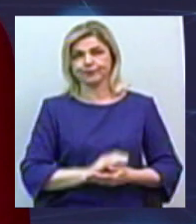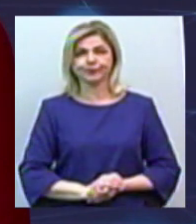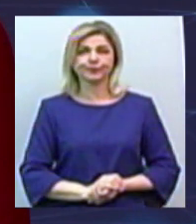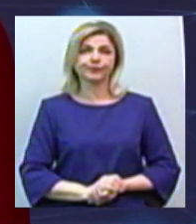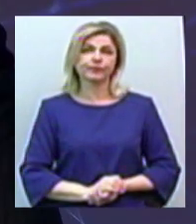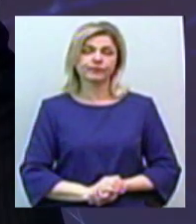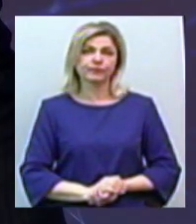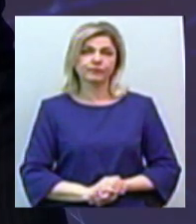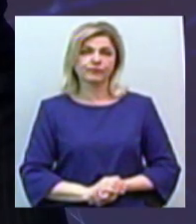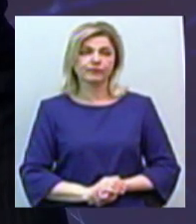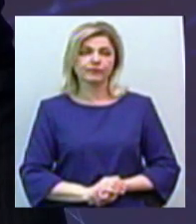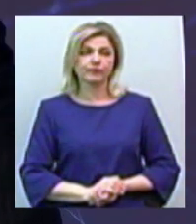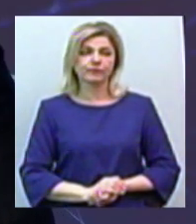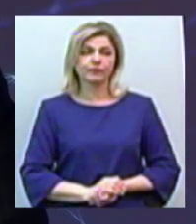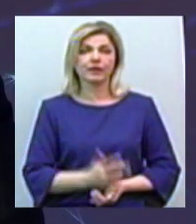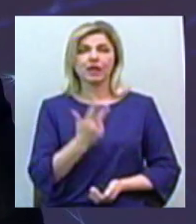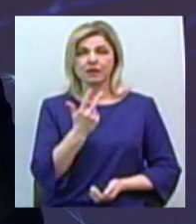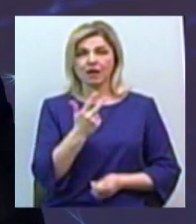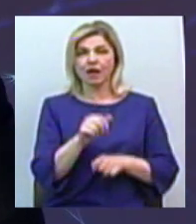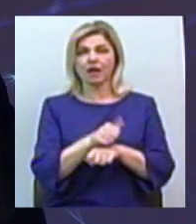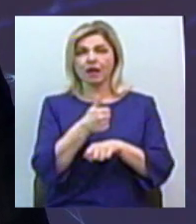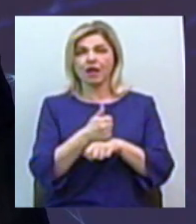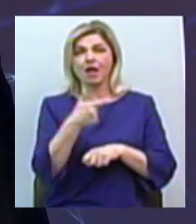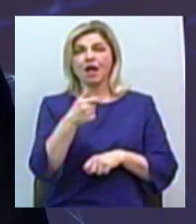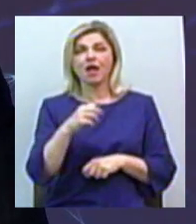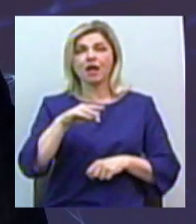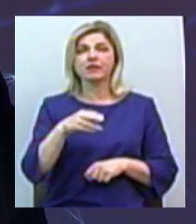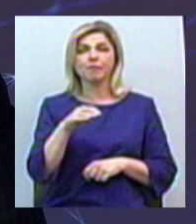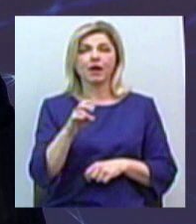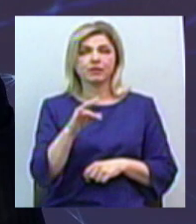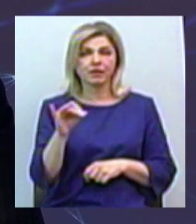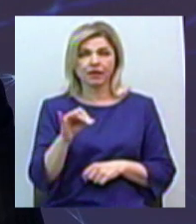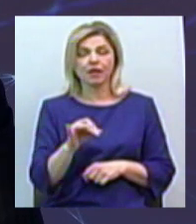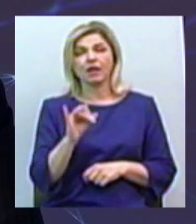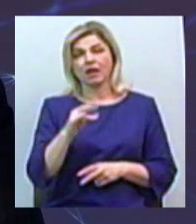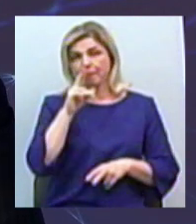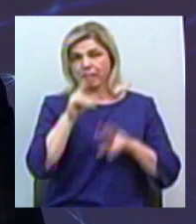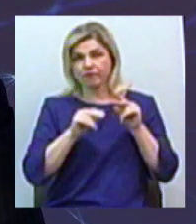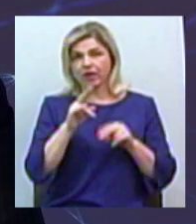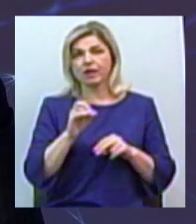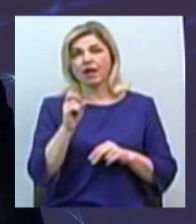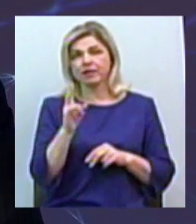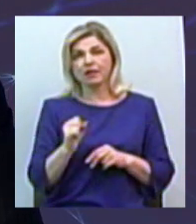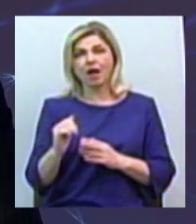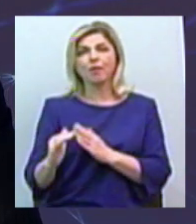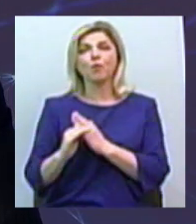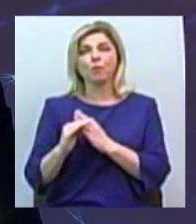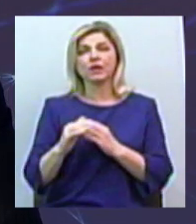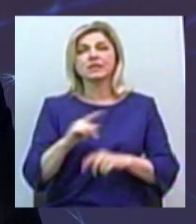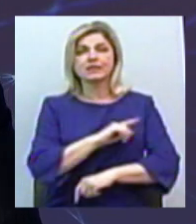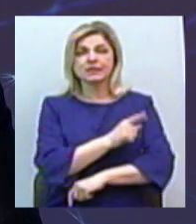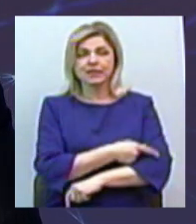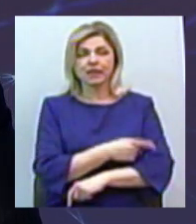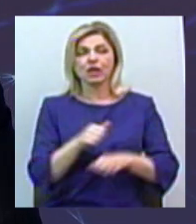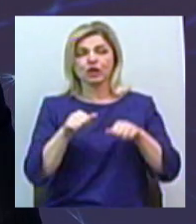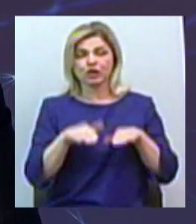і три гетьмани з двох українців, і сподівання на зовнішні сили для вирішення внутрішніх проблем.